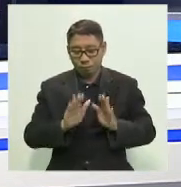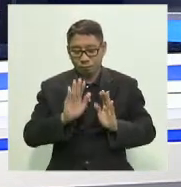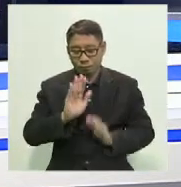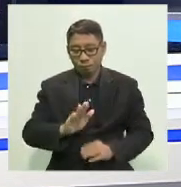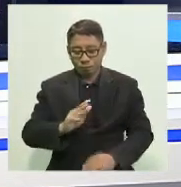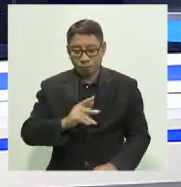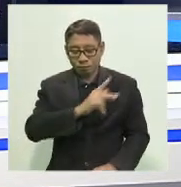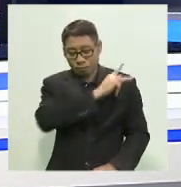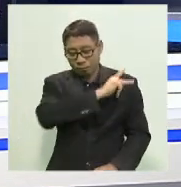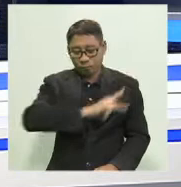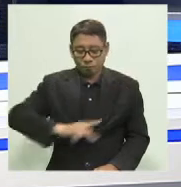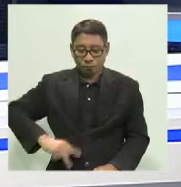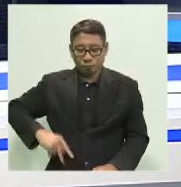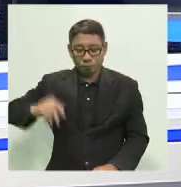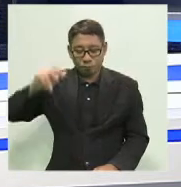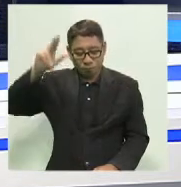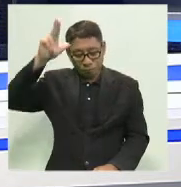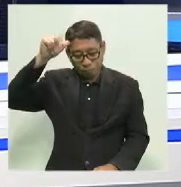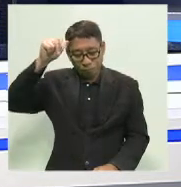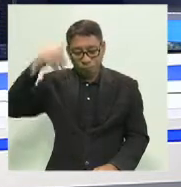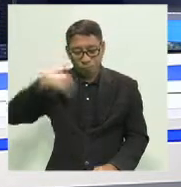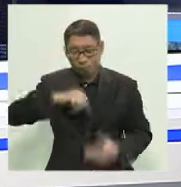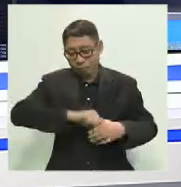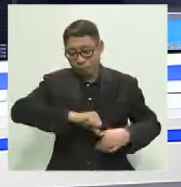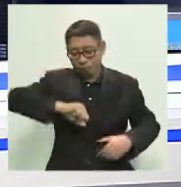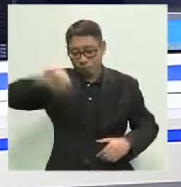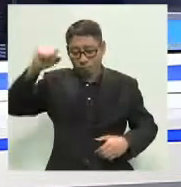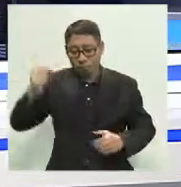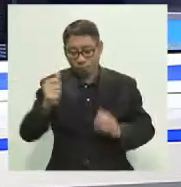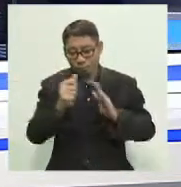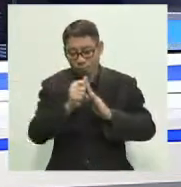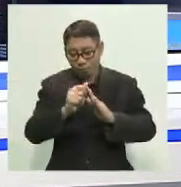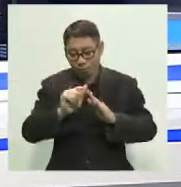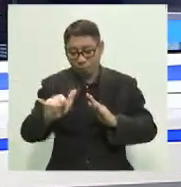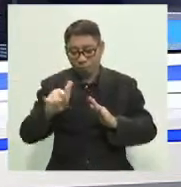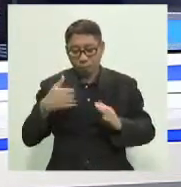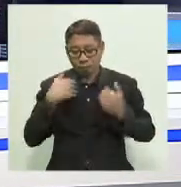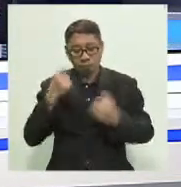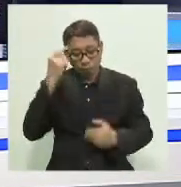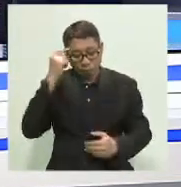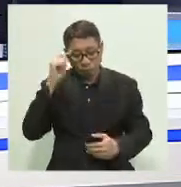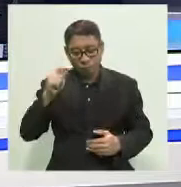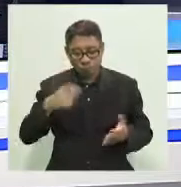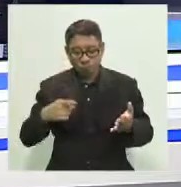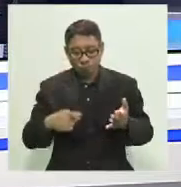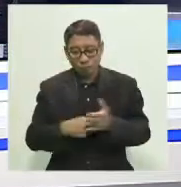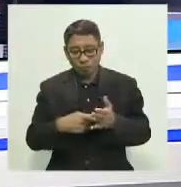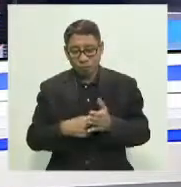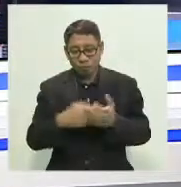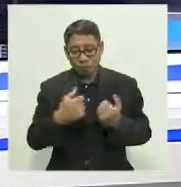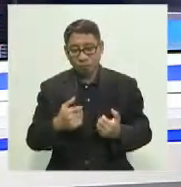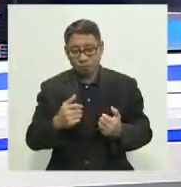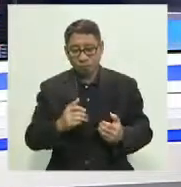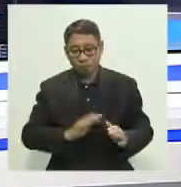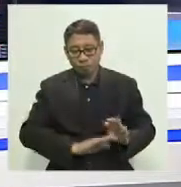กสมเด็จพระเจ้าตากสินมหาราชจากจันทบุรีสู่อยุธยานะคะเพื่อรำลึกถึงเหตุการณ์ภายหลัง